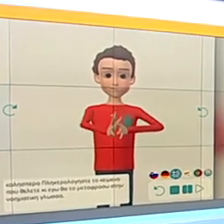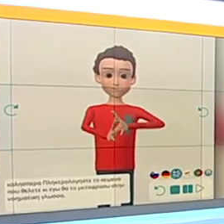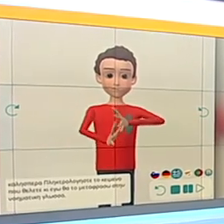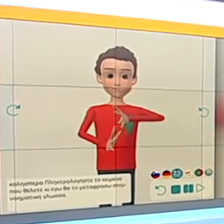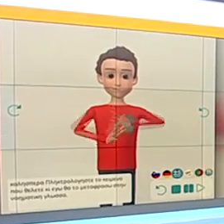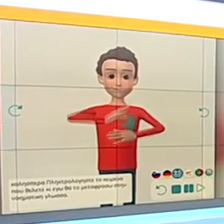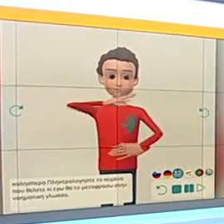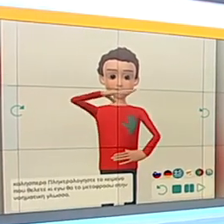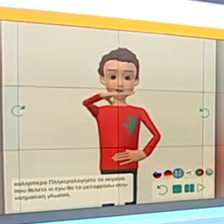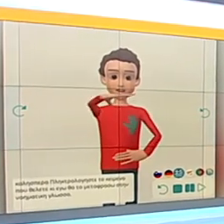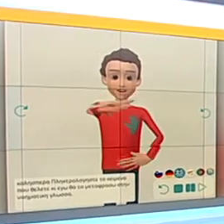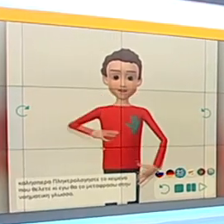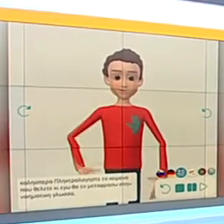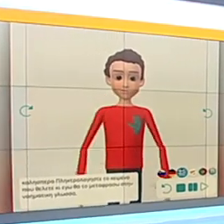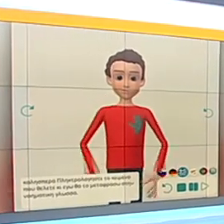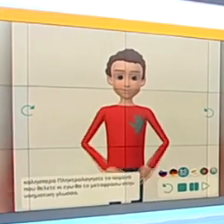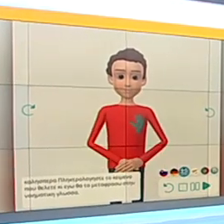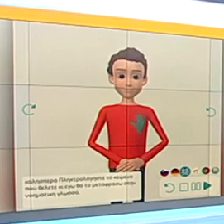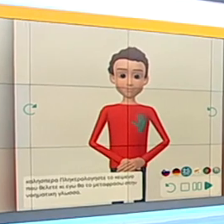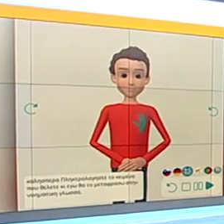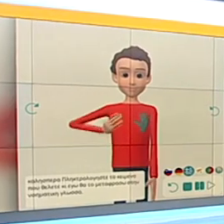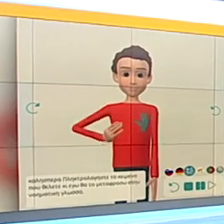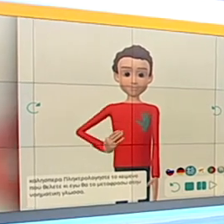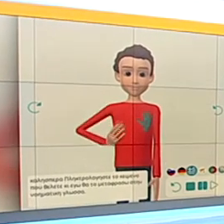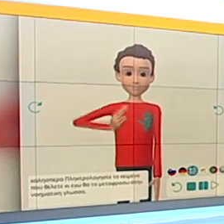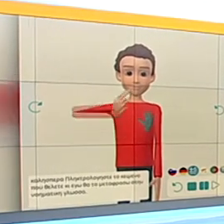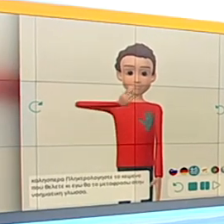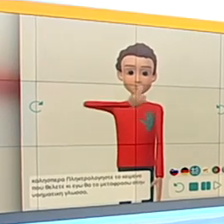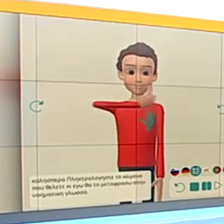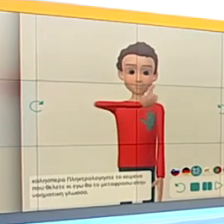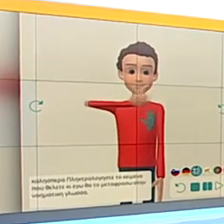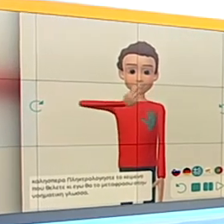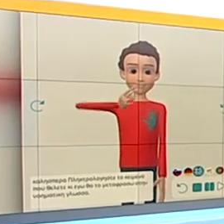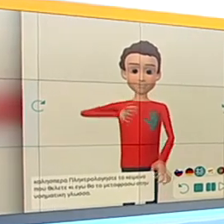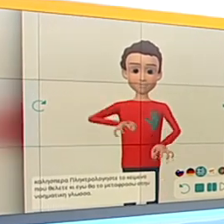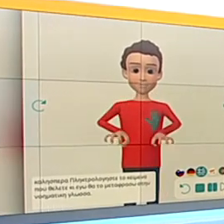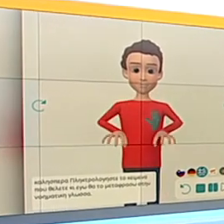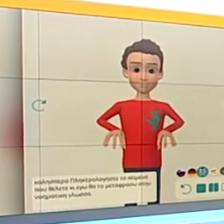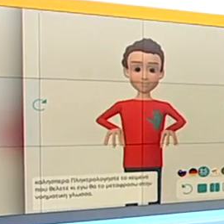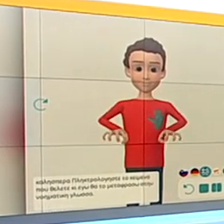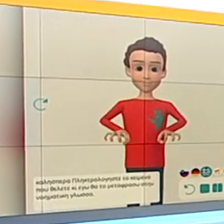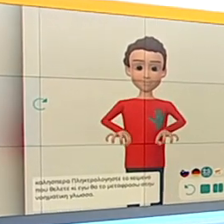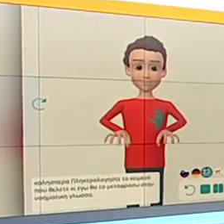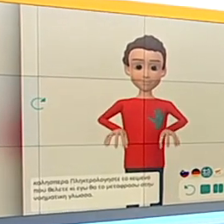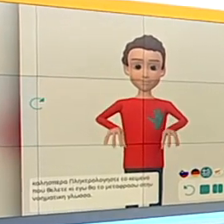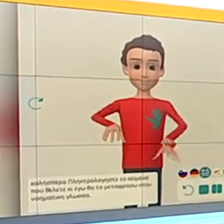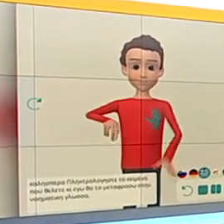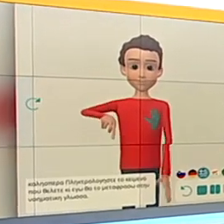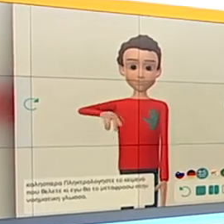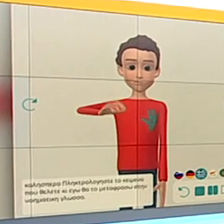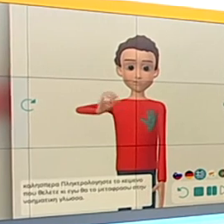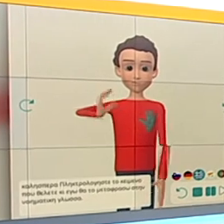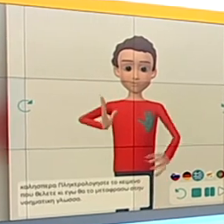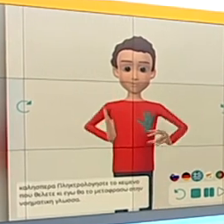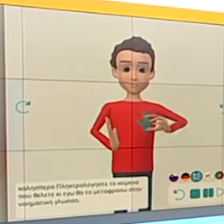οποιοδήποτε εκπαιδευόμενος. Μάλιστα. Πότε θα έχουμε κάτι χειροπιαστό? Πιστεύουμε στο τέλος του μήνα. Στο τέλος του μήνα. Ναι. Και με ποιους